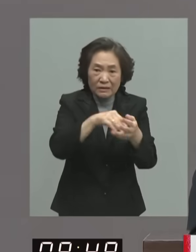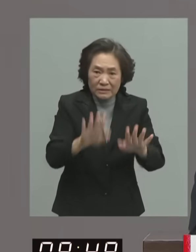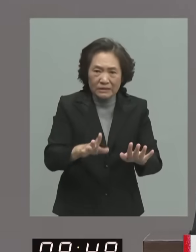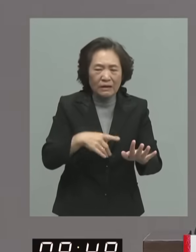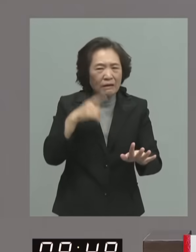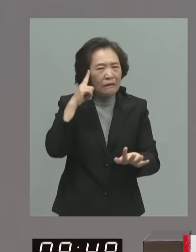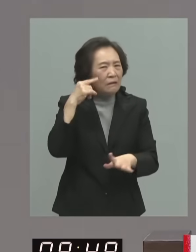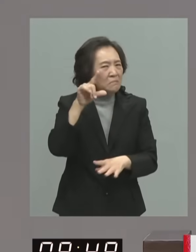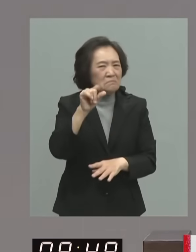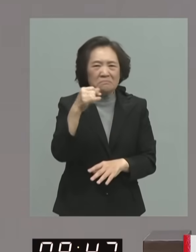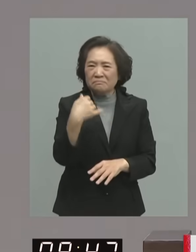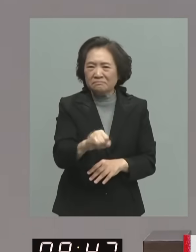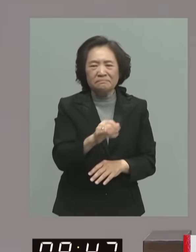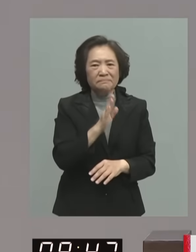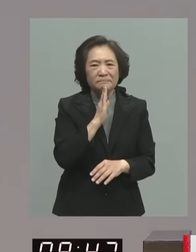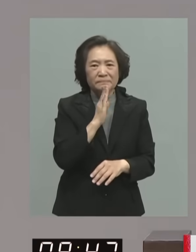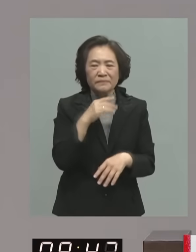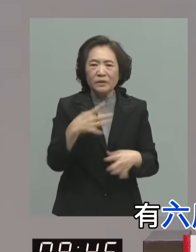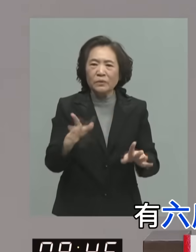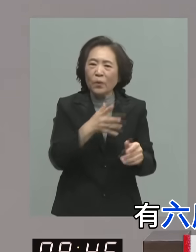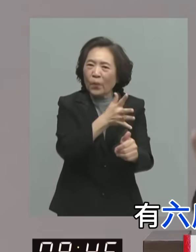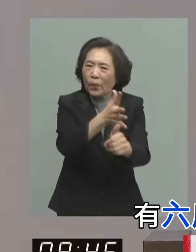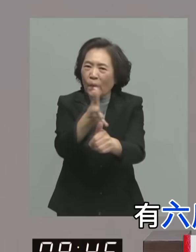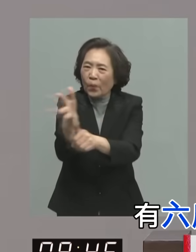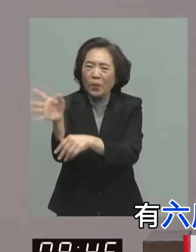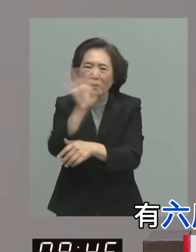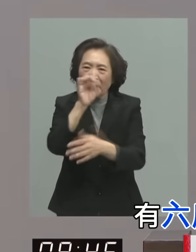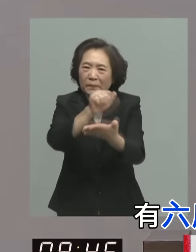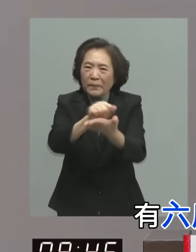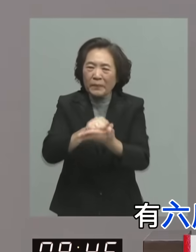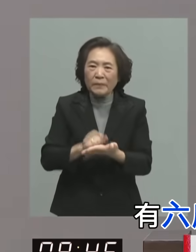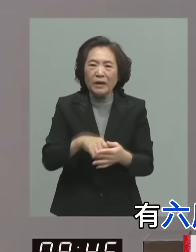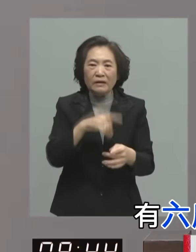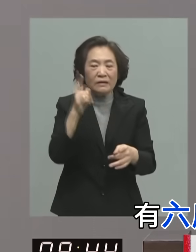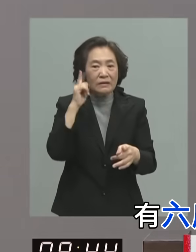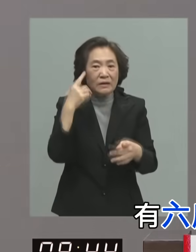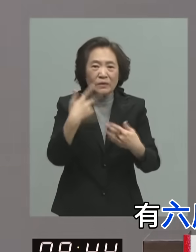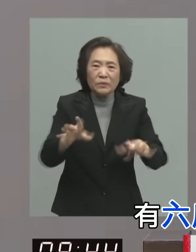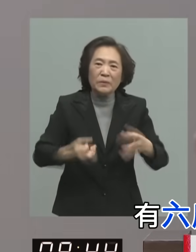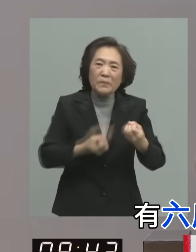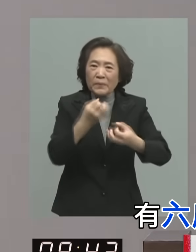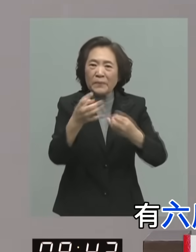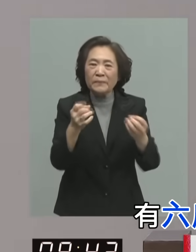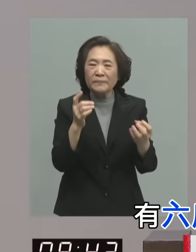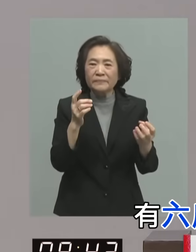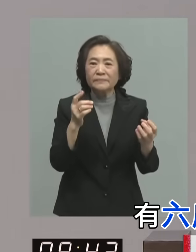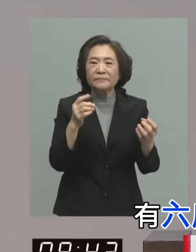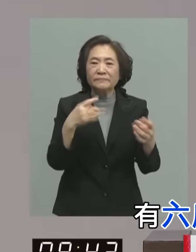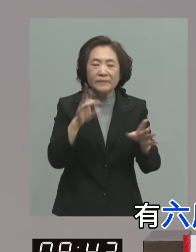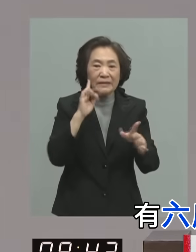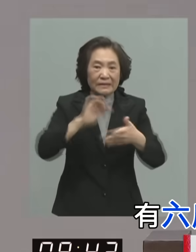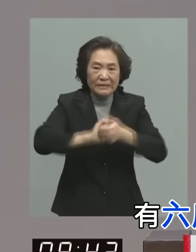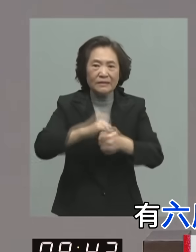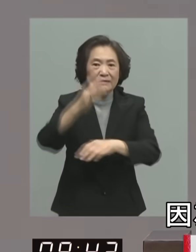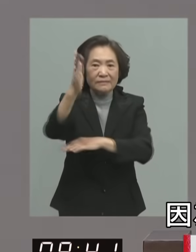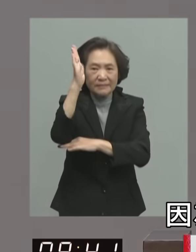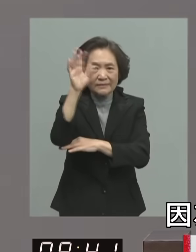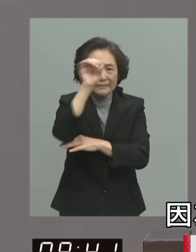许多民调拢讲，有6成的民众需要政党轮